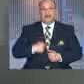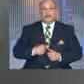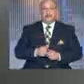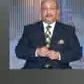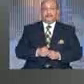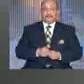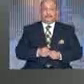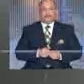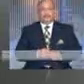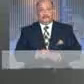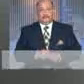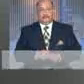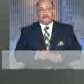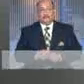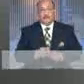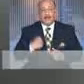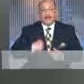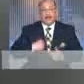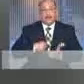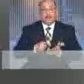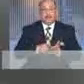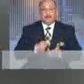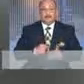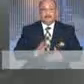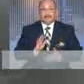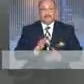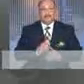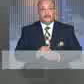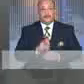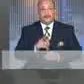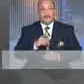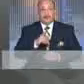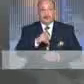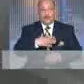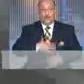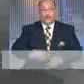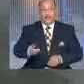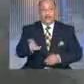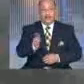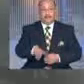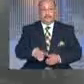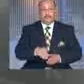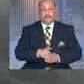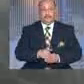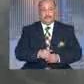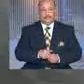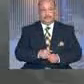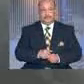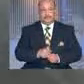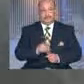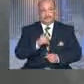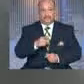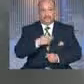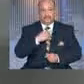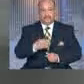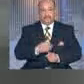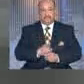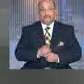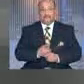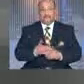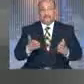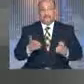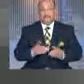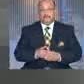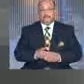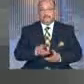ما ثم حتى شيء بالنسبة للقضاء، ما عملنا حتى شيء. القتلة ما أنا قاعدين يدوروا، قاعدين يخدموا على أرواحهم، ما أنا ما جلبوا منهم حتى